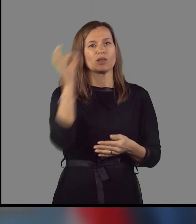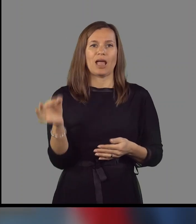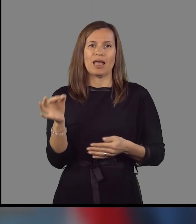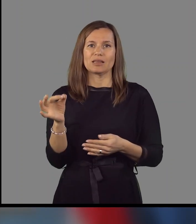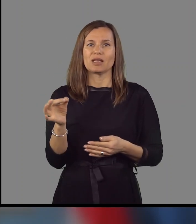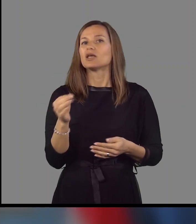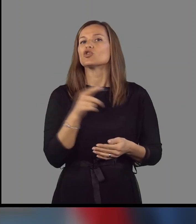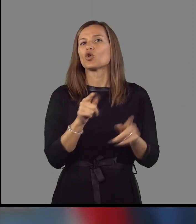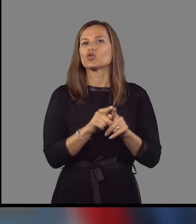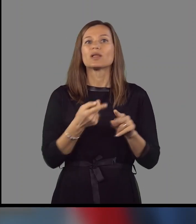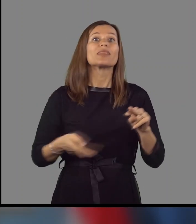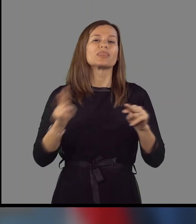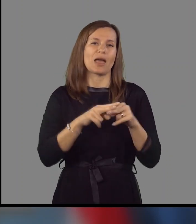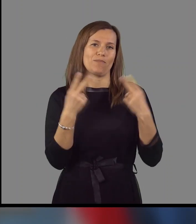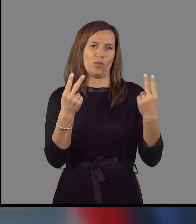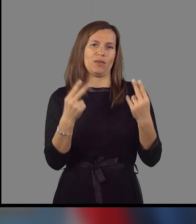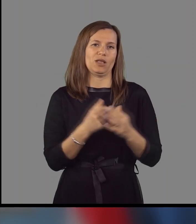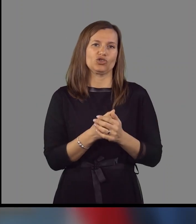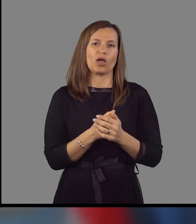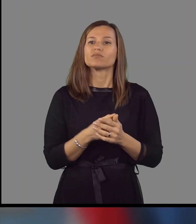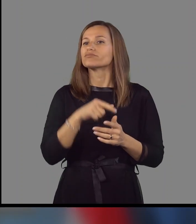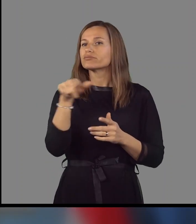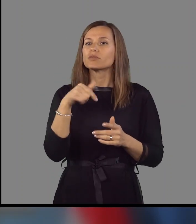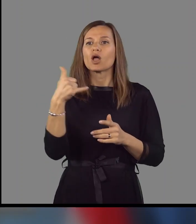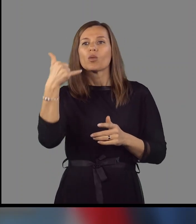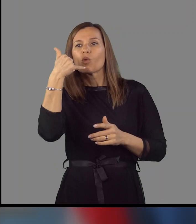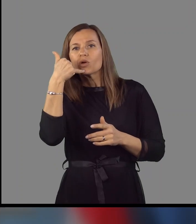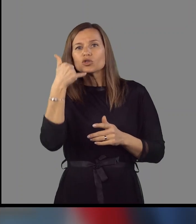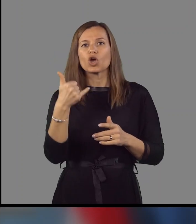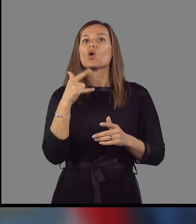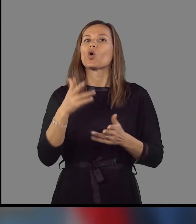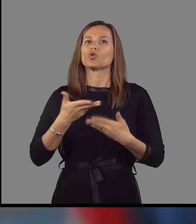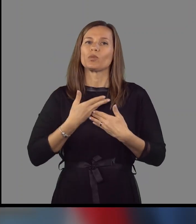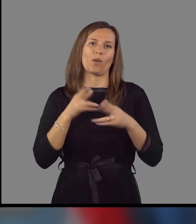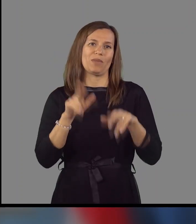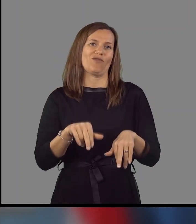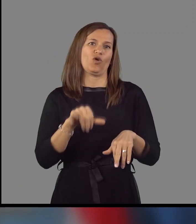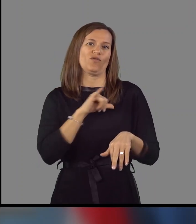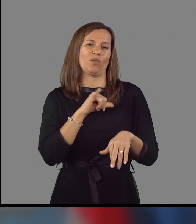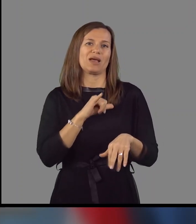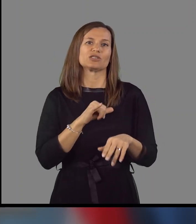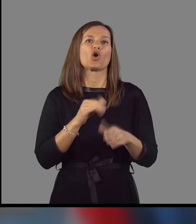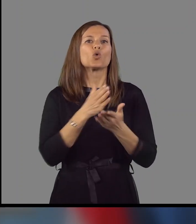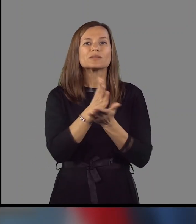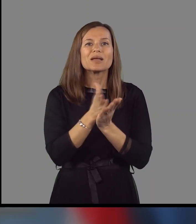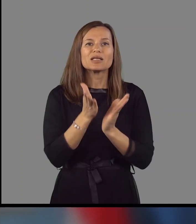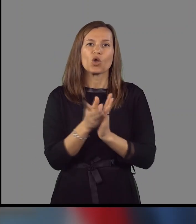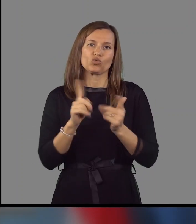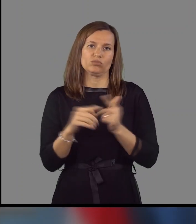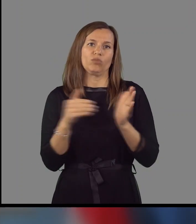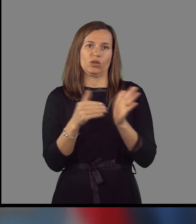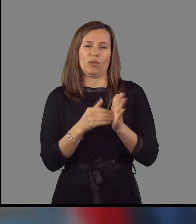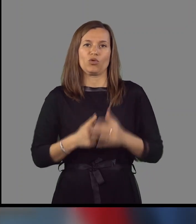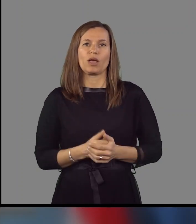preko celega dne in to je tudi najpomembnejše. Dobijo nas, dobijo pravo informacijo in usmeritev, ko jo